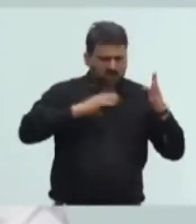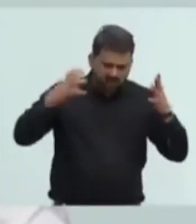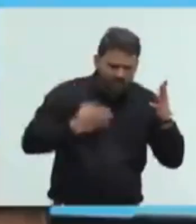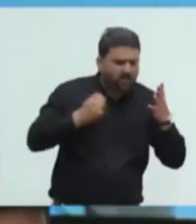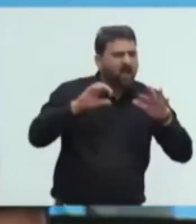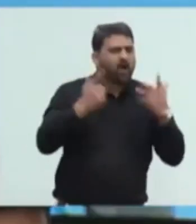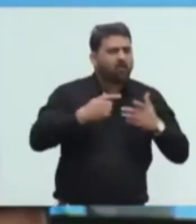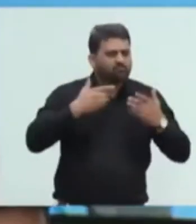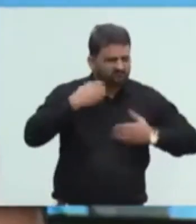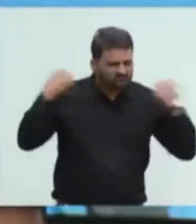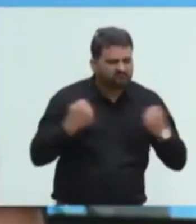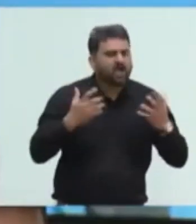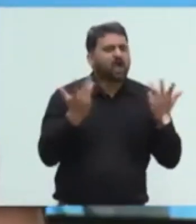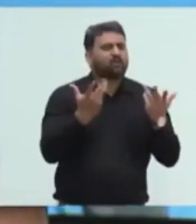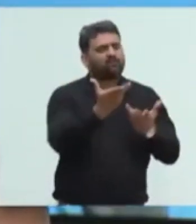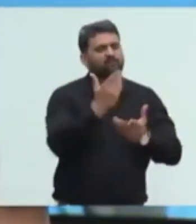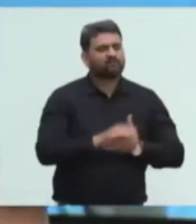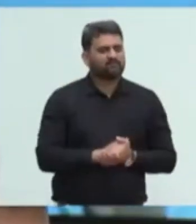है आपके अ